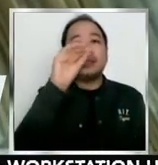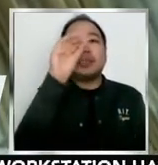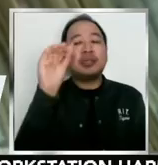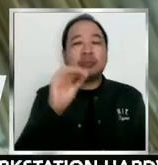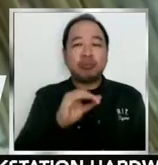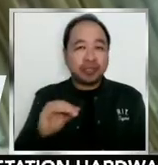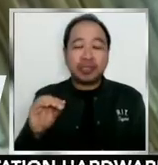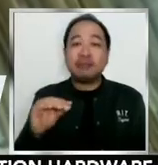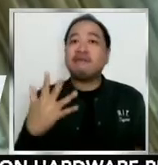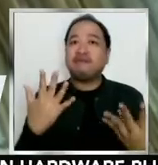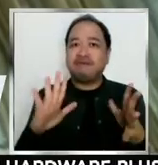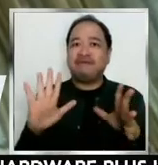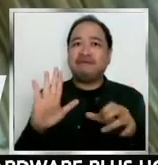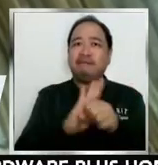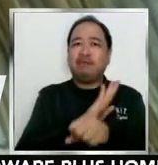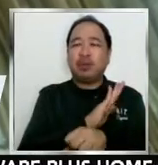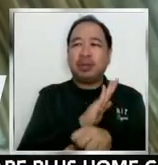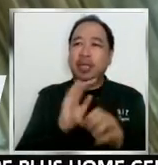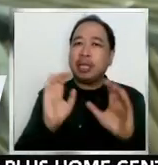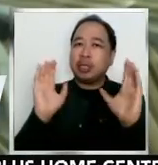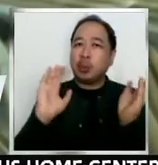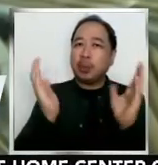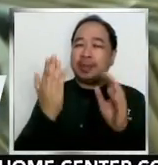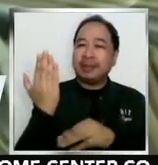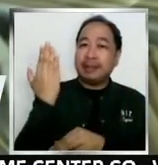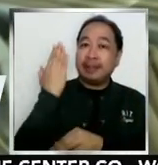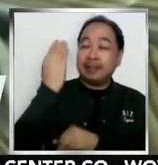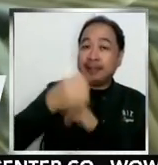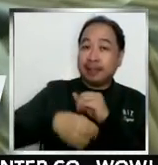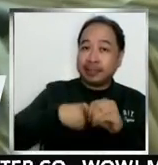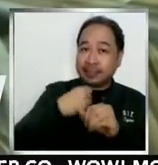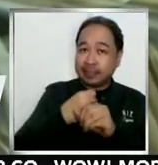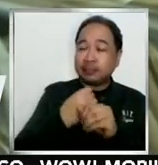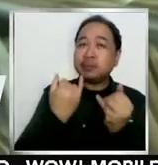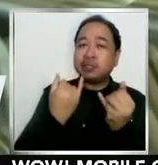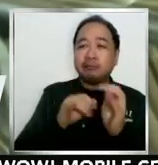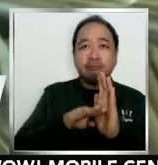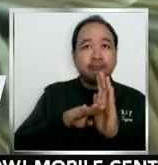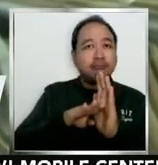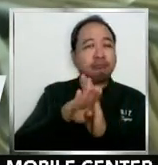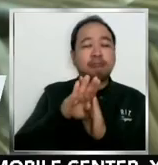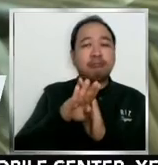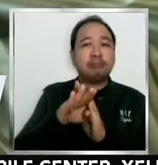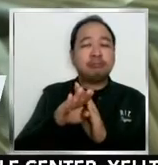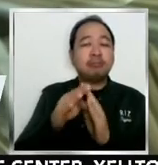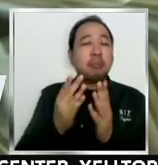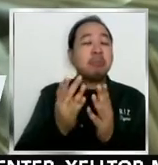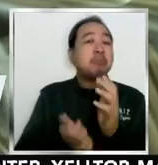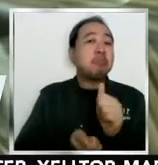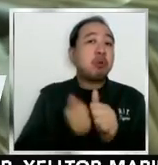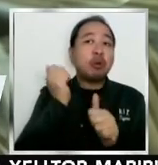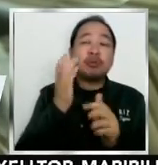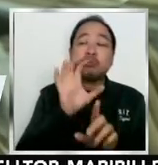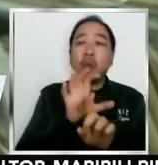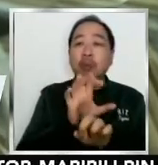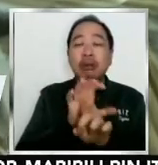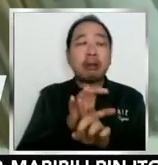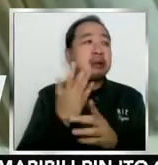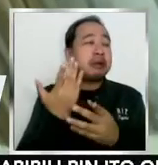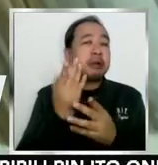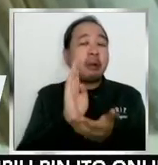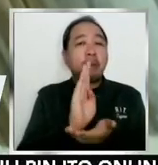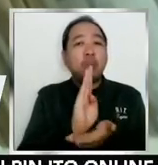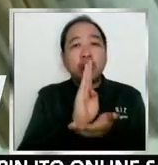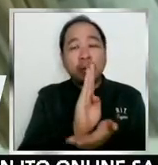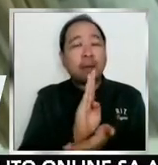year. More picking up. Usually, Boracay, Bohol, Palawan, Siargao. So,